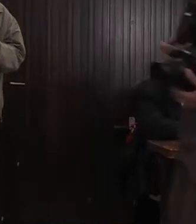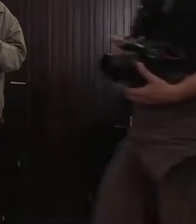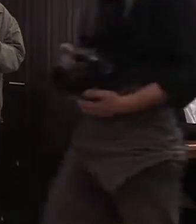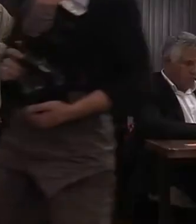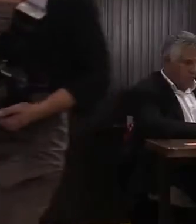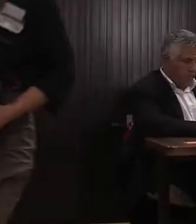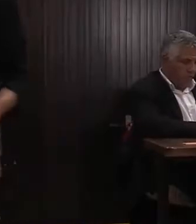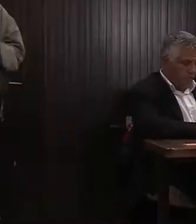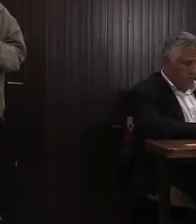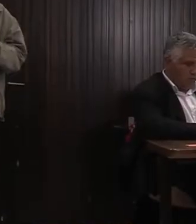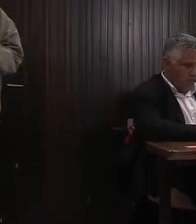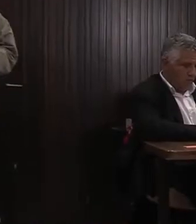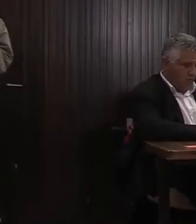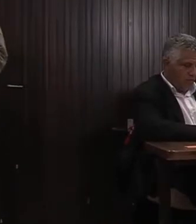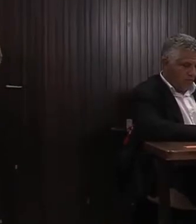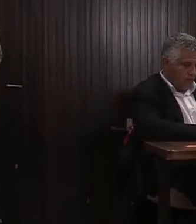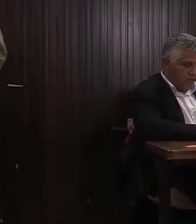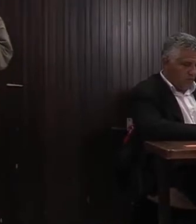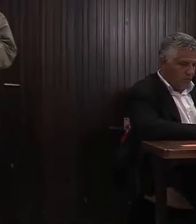Éric Piolle.